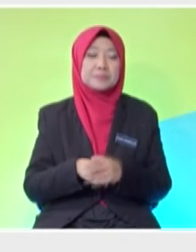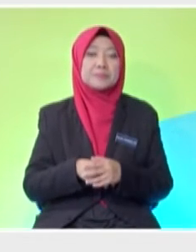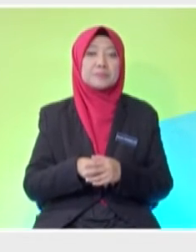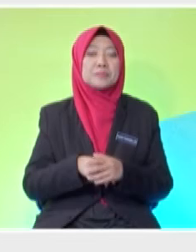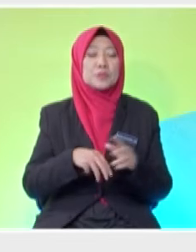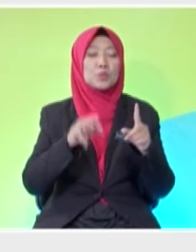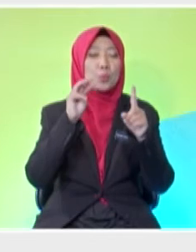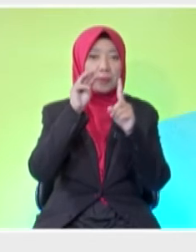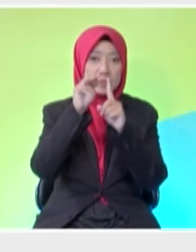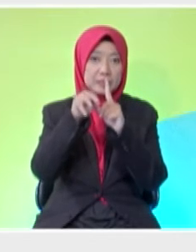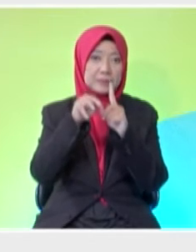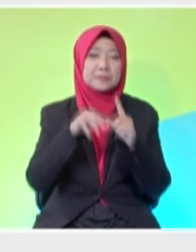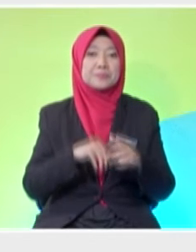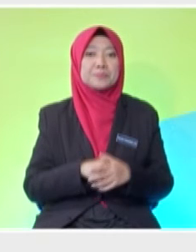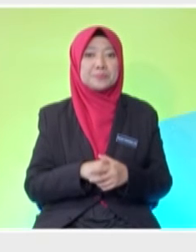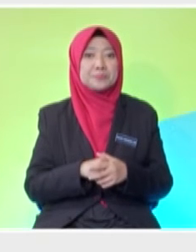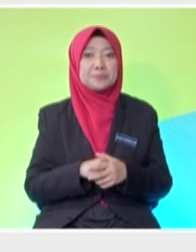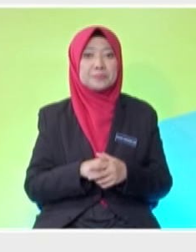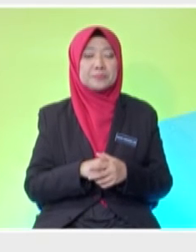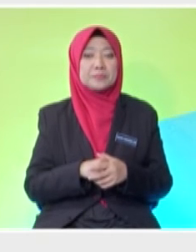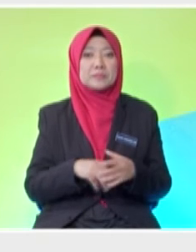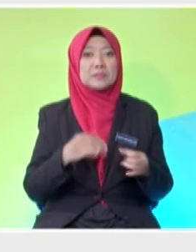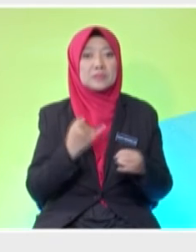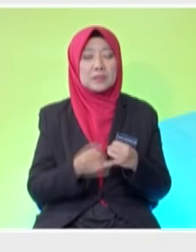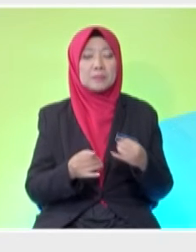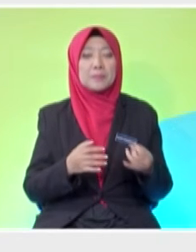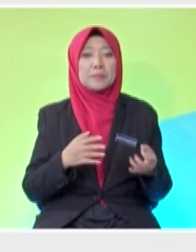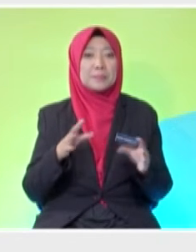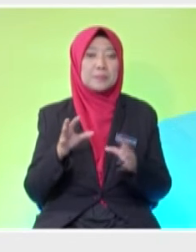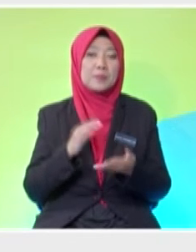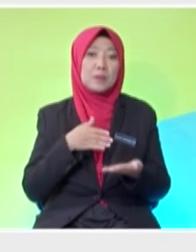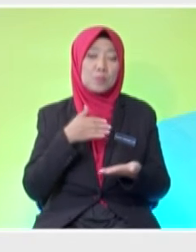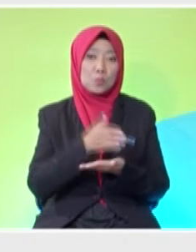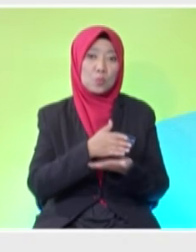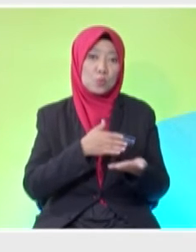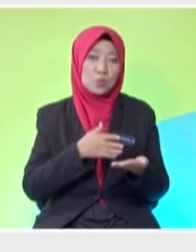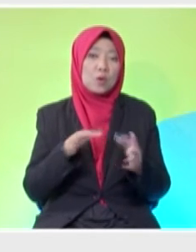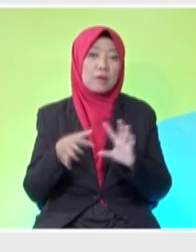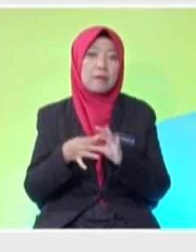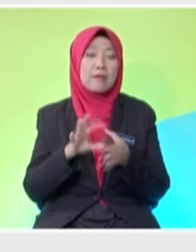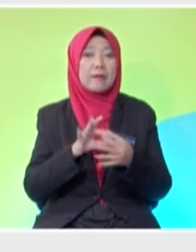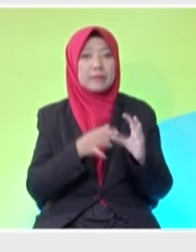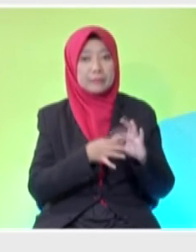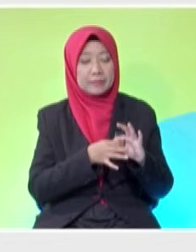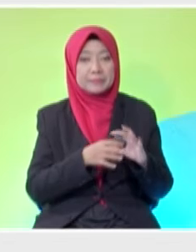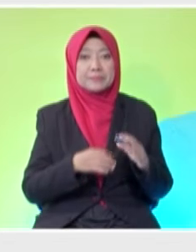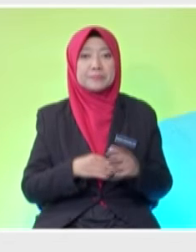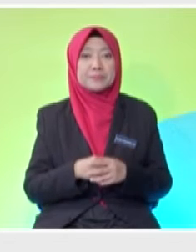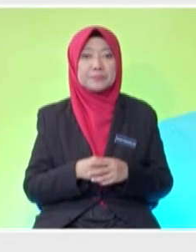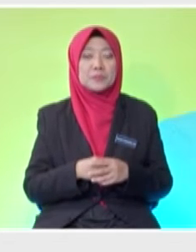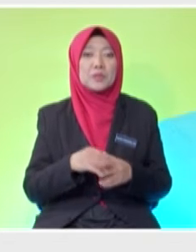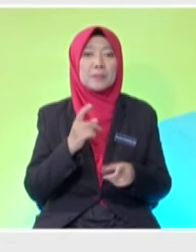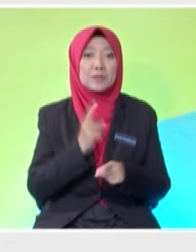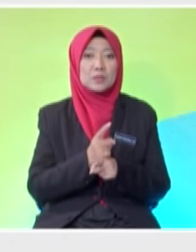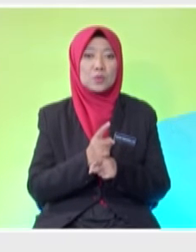Okey, hydrometer. Okey, betul. Last sekali memotong rantai. Okey, alat yang Chain digunakan chain cutter. Okey, betul.